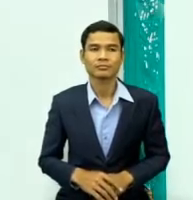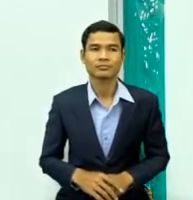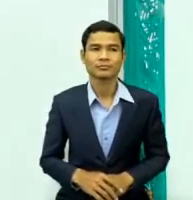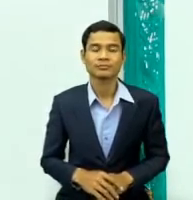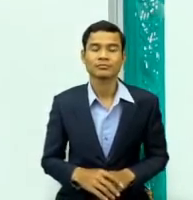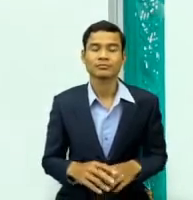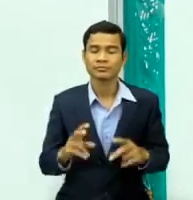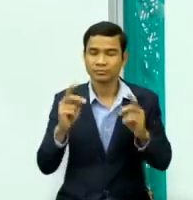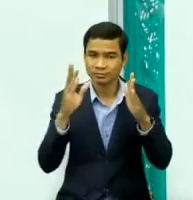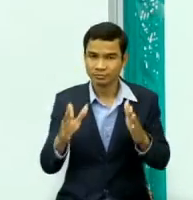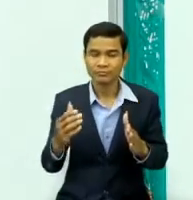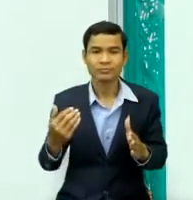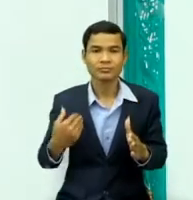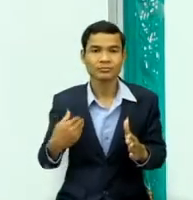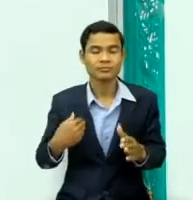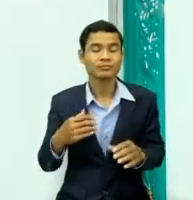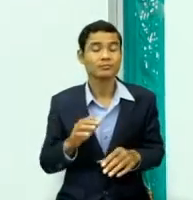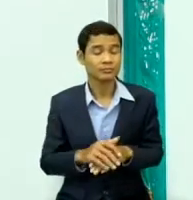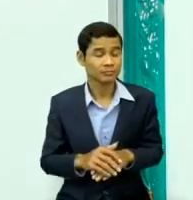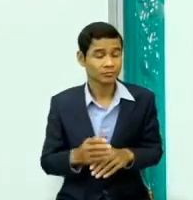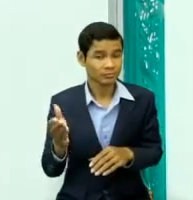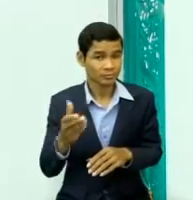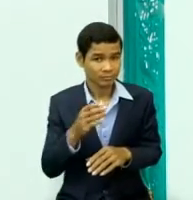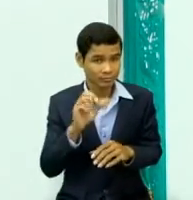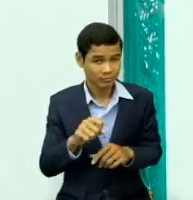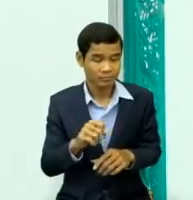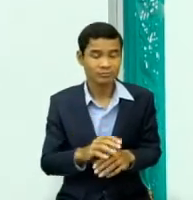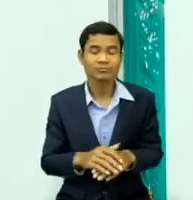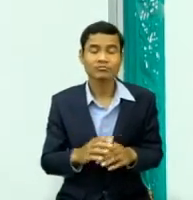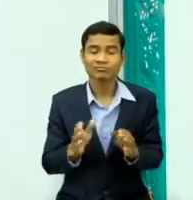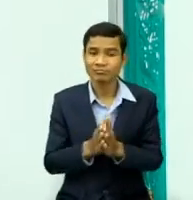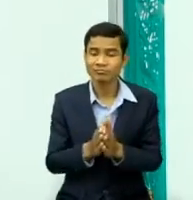à nè cứ mình ăn tập bọt đấy làm bấy bắt bằng hai cồn